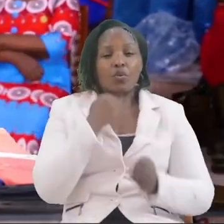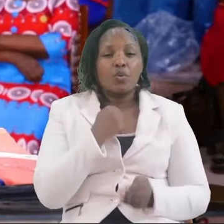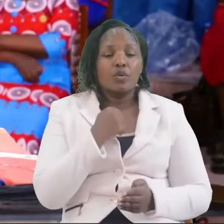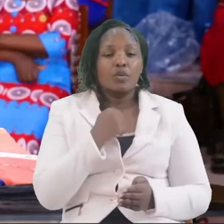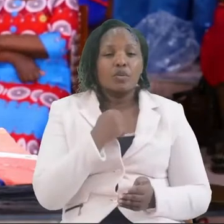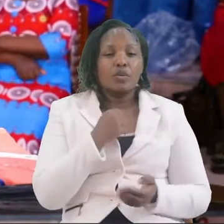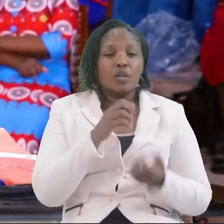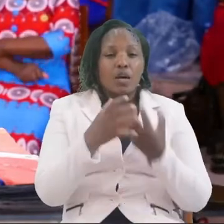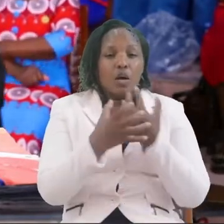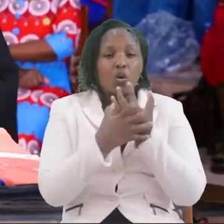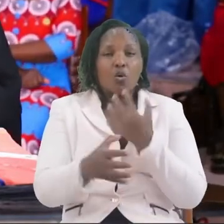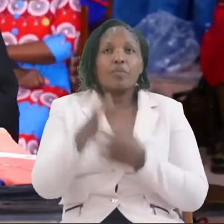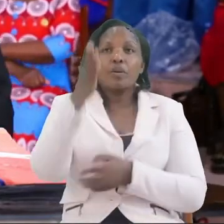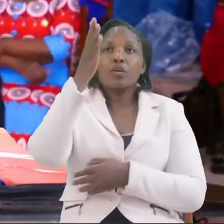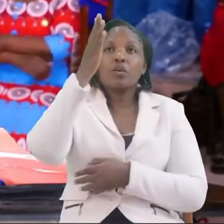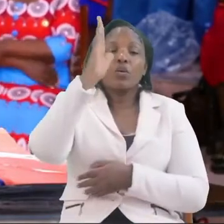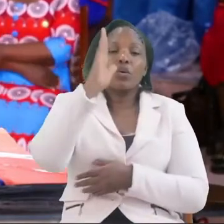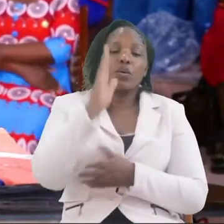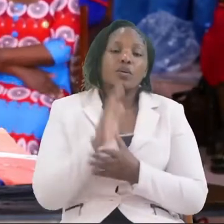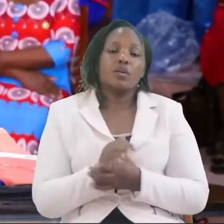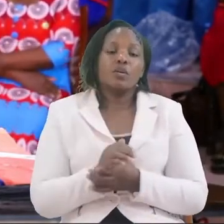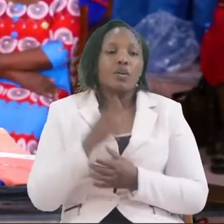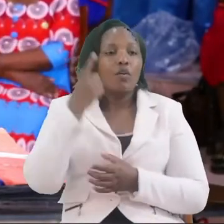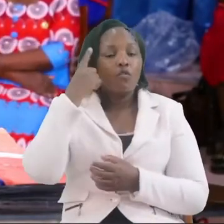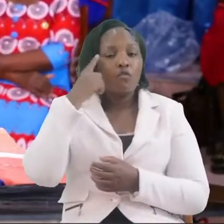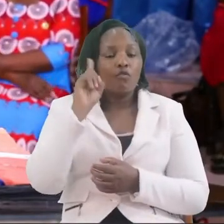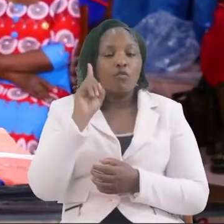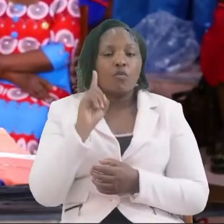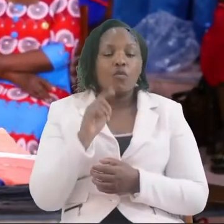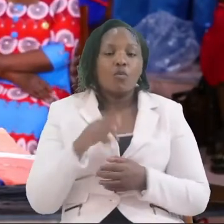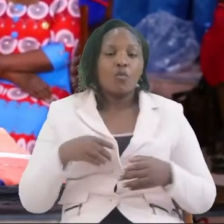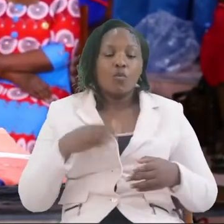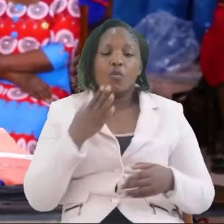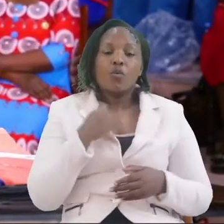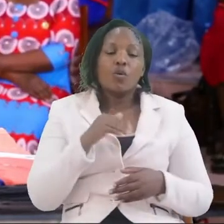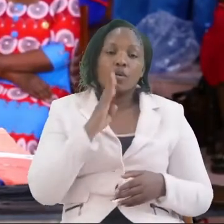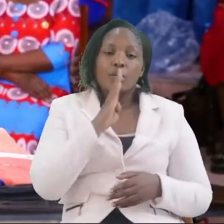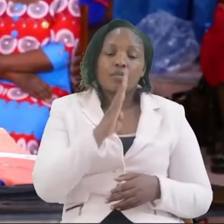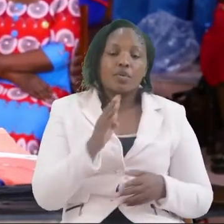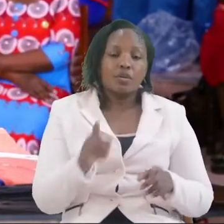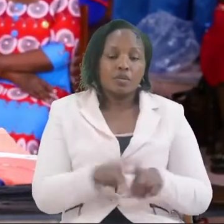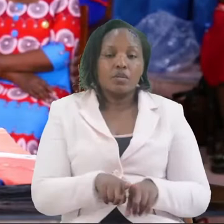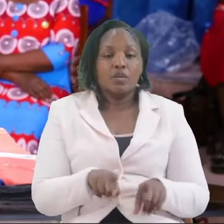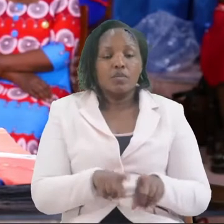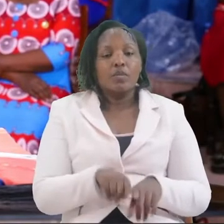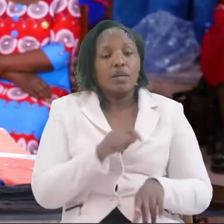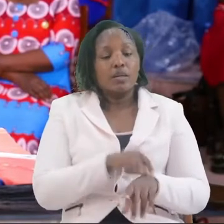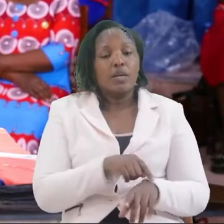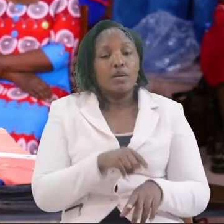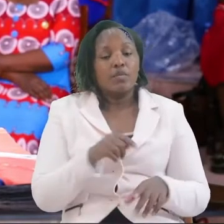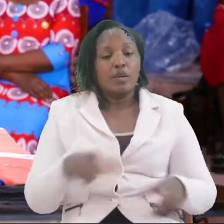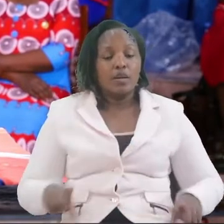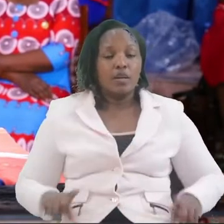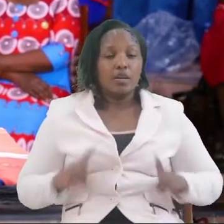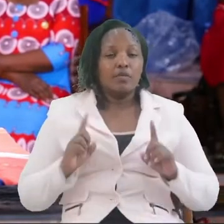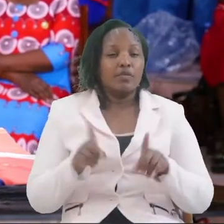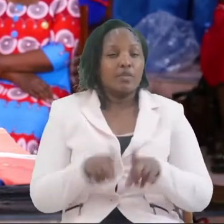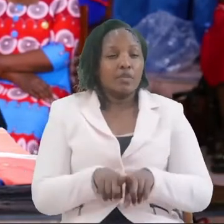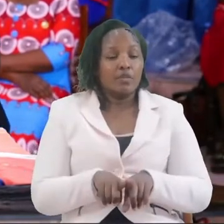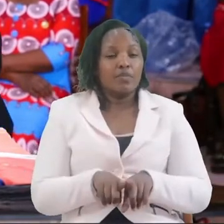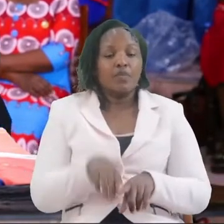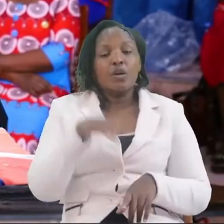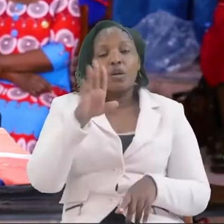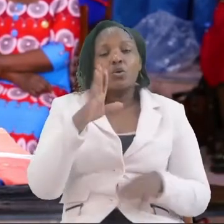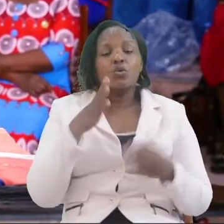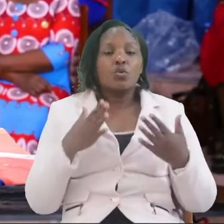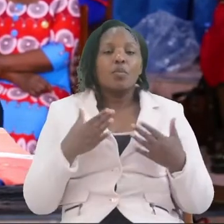ukimuiga Mungu, kwa sababu hivyo ndivyo tunatakikana tuwe. Na wakati huo ukiishi hivyo, utakuwa wewe ni